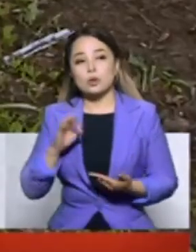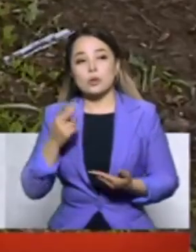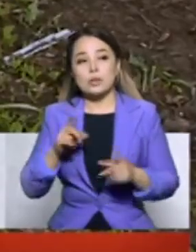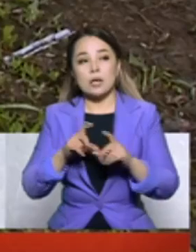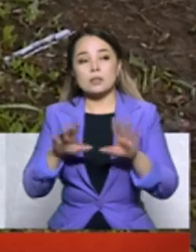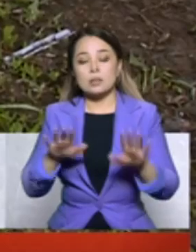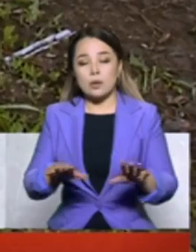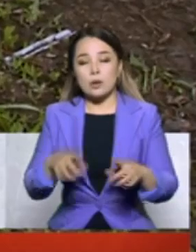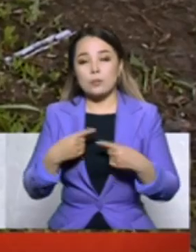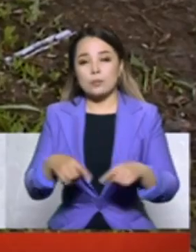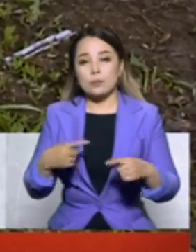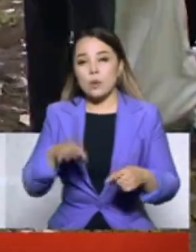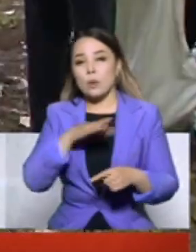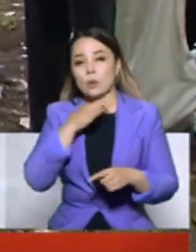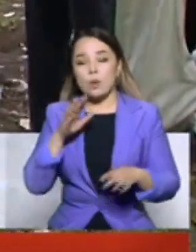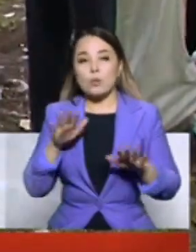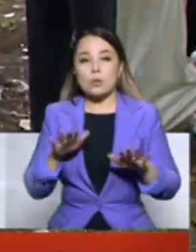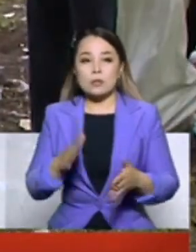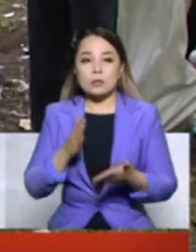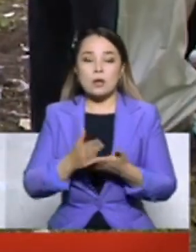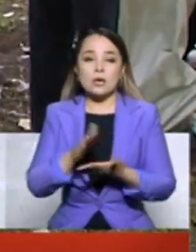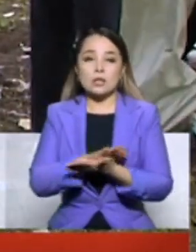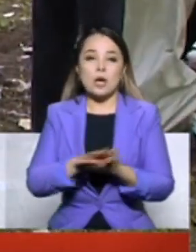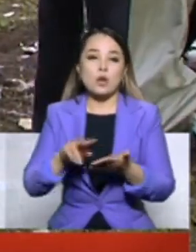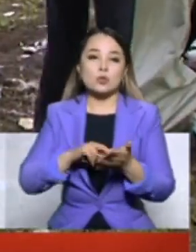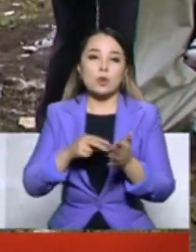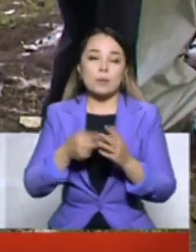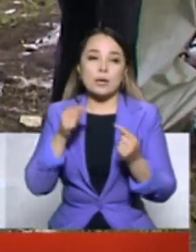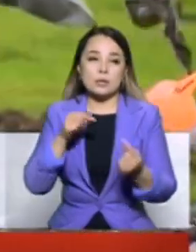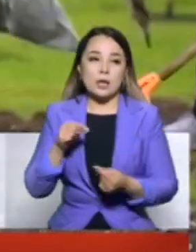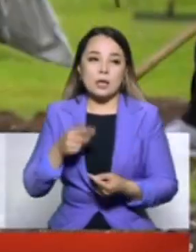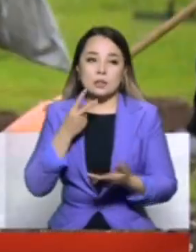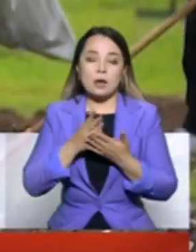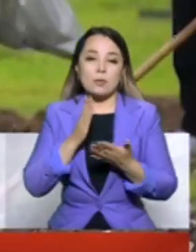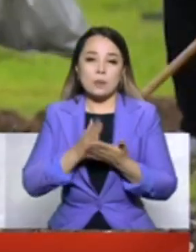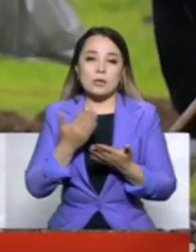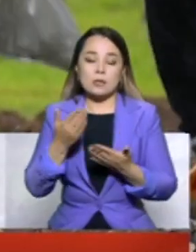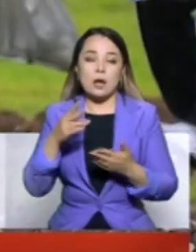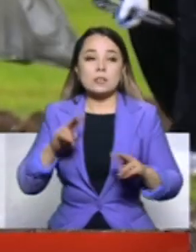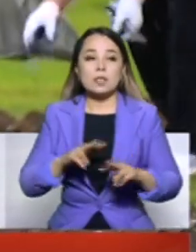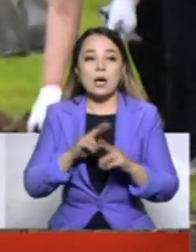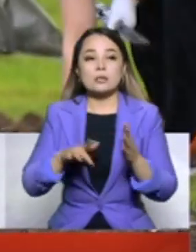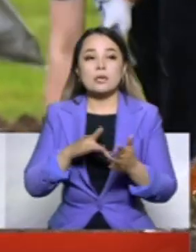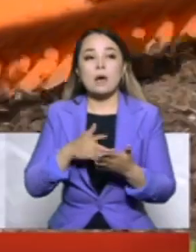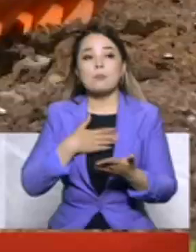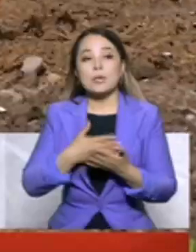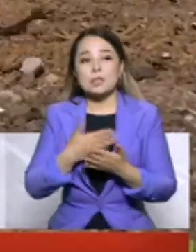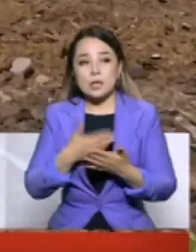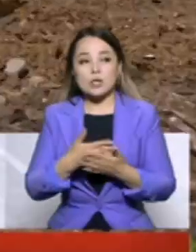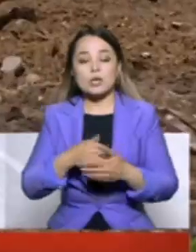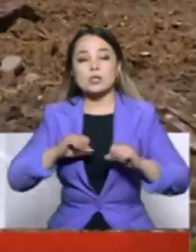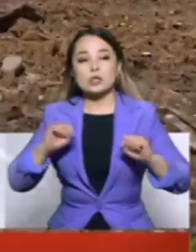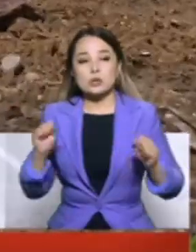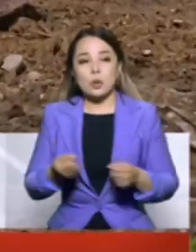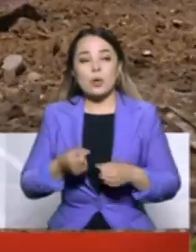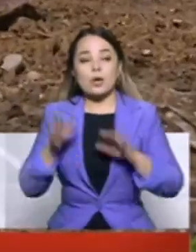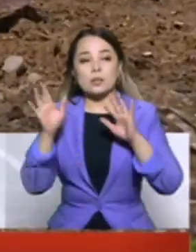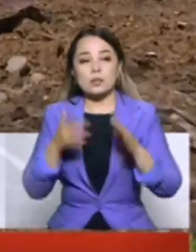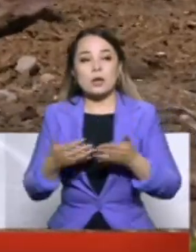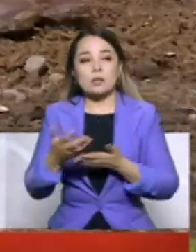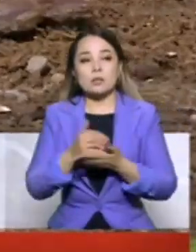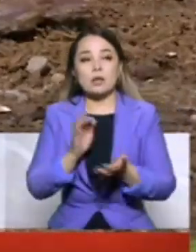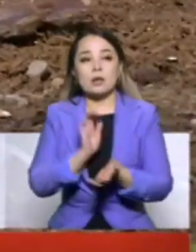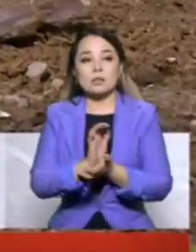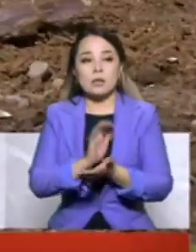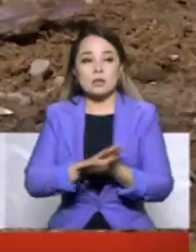нысандар және басқа да көптеген орындар тазалық жоспарына енді. Мысалы, Астана қаласының белсенділері қыстай қар төгілген орынды